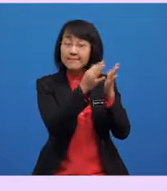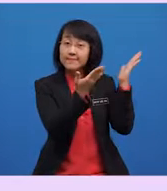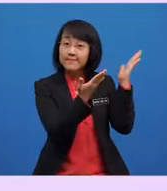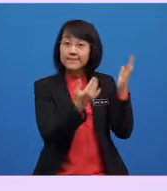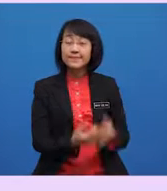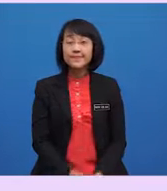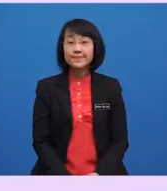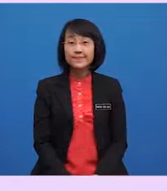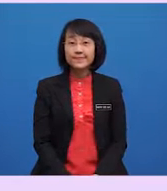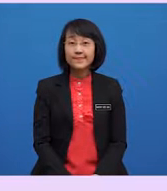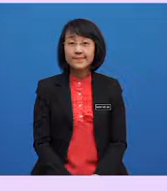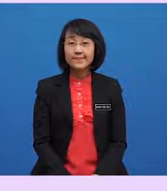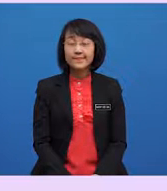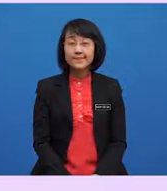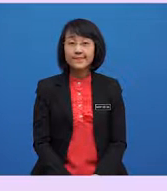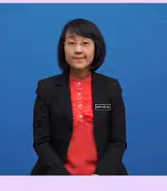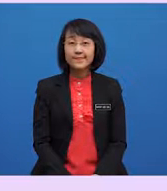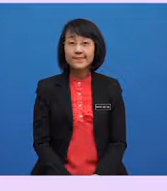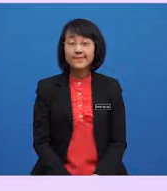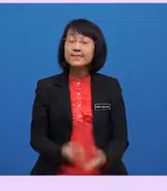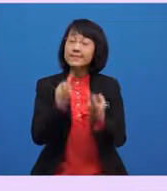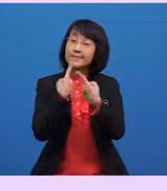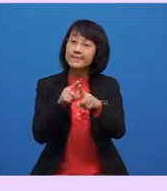Dan jawapannya ialah